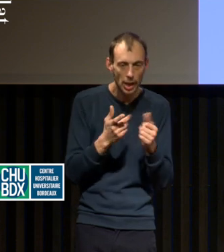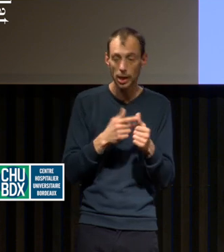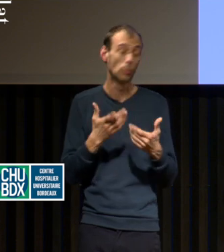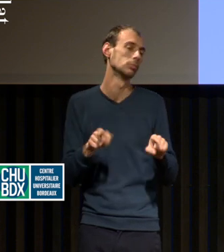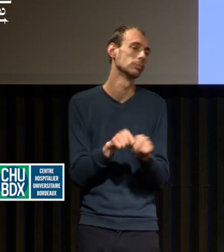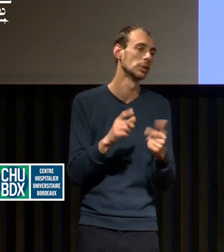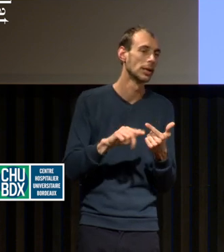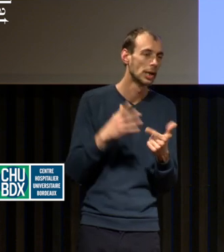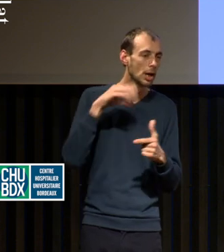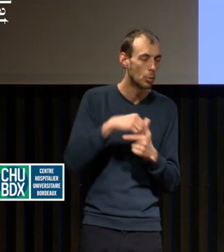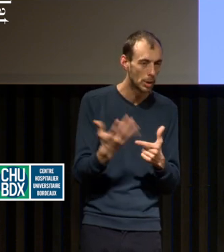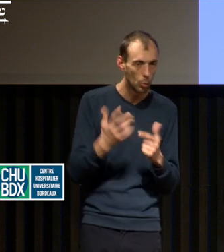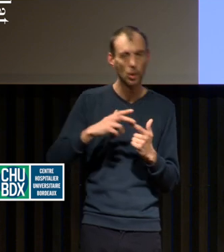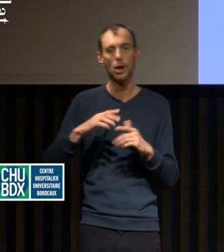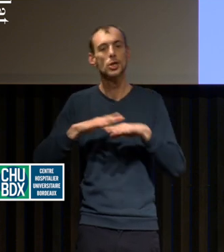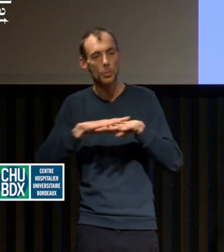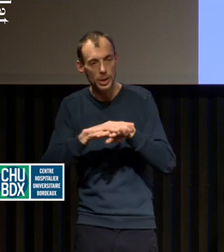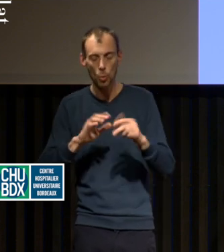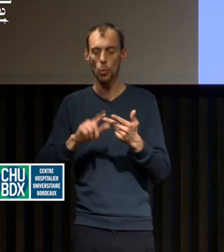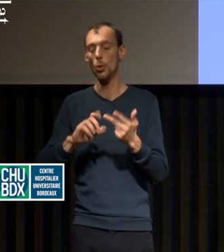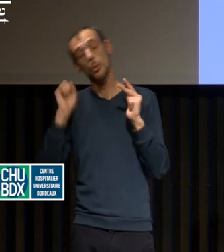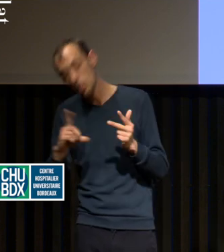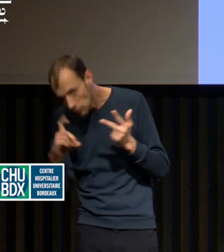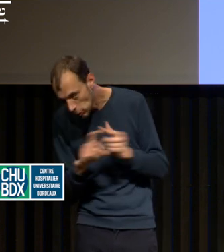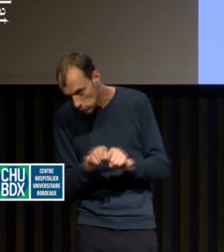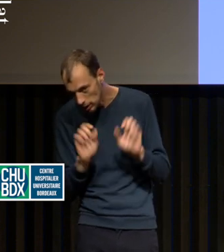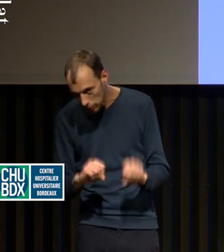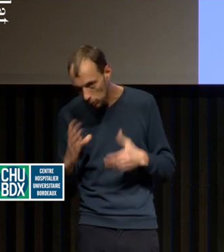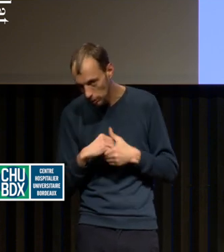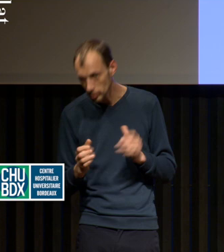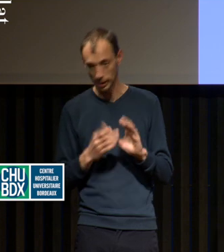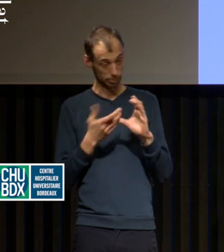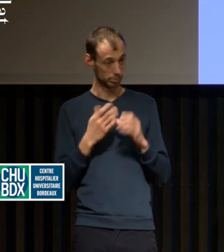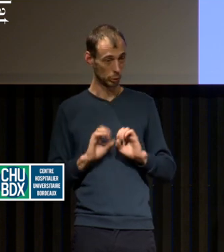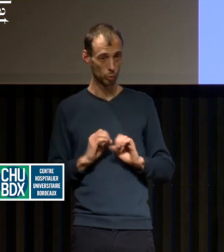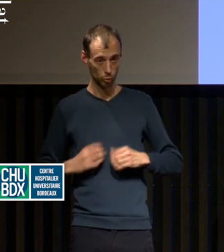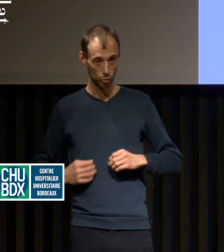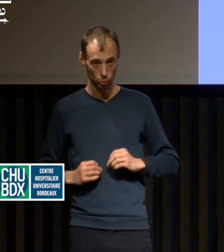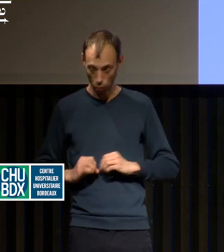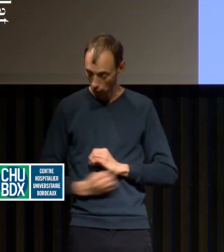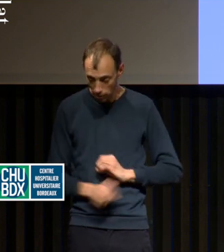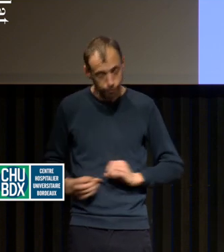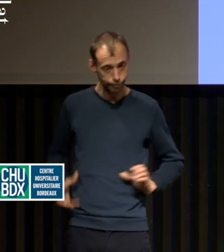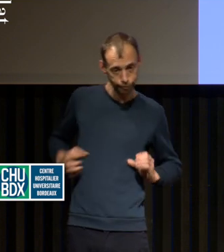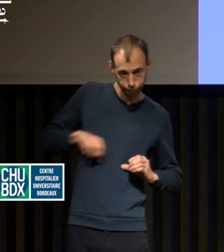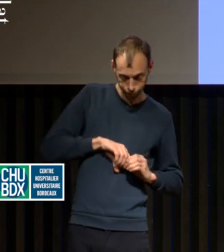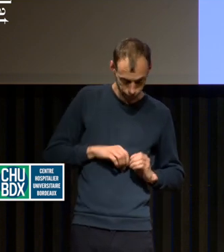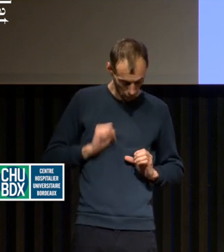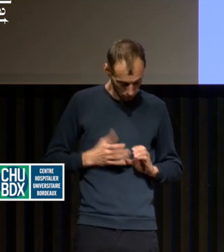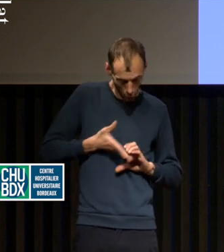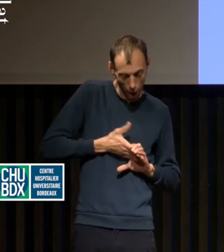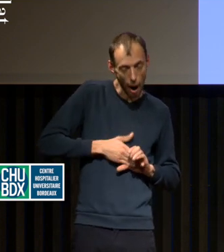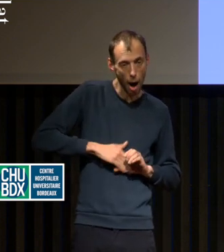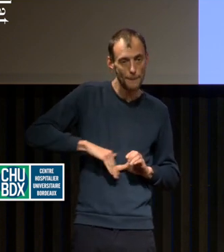sont également contiennent pour certaines bactéries des virus, qui va être au contact du revêtement de l'intestin. Donc ça, c'est vraiment